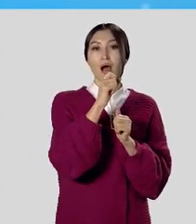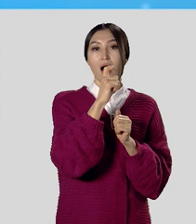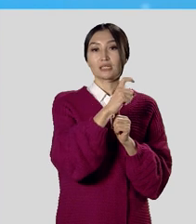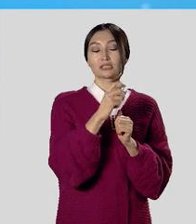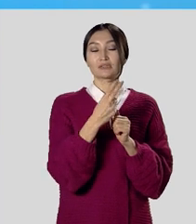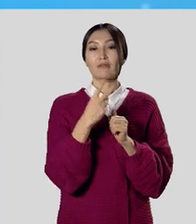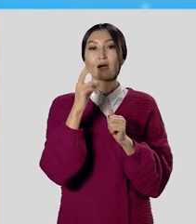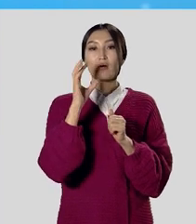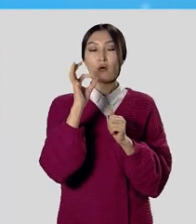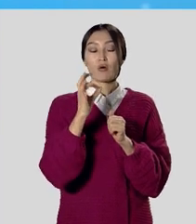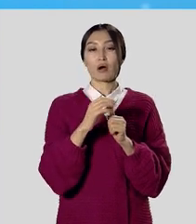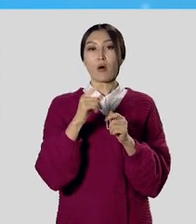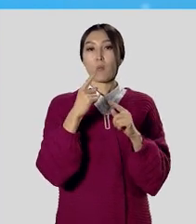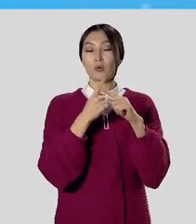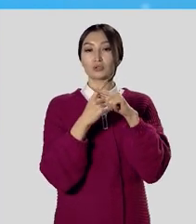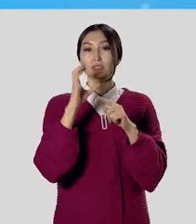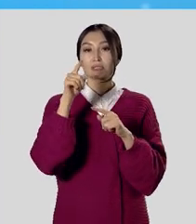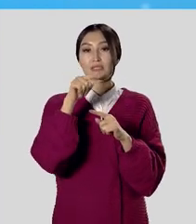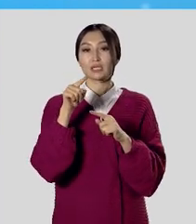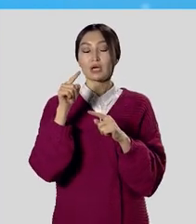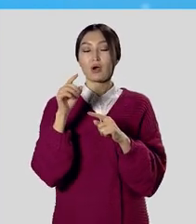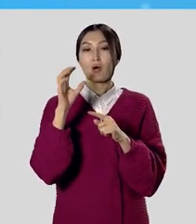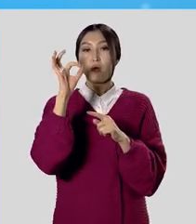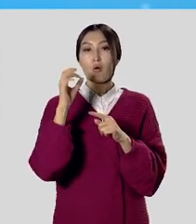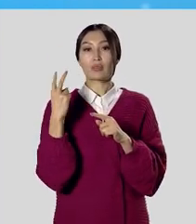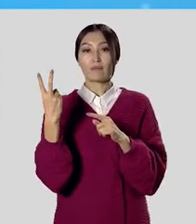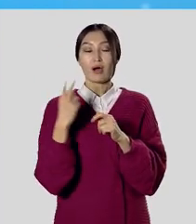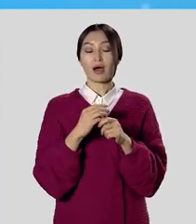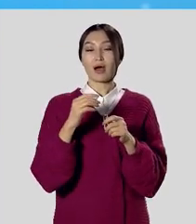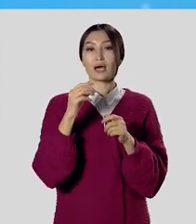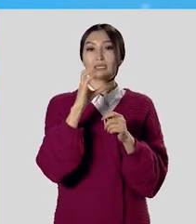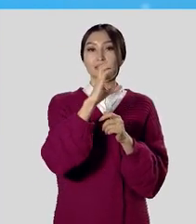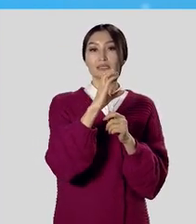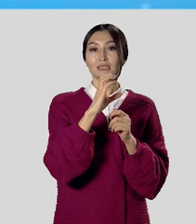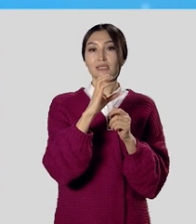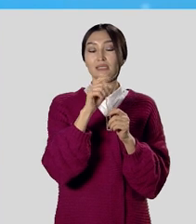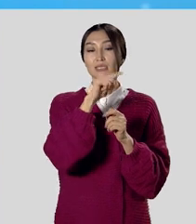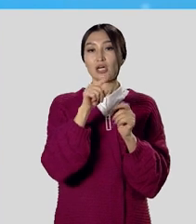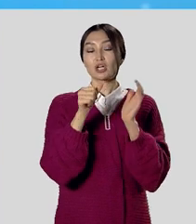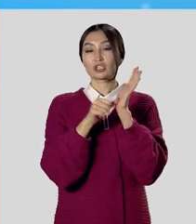плюс CO2, в результате получается